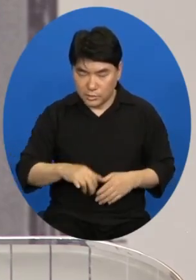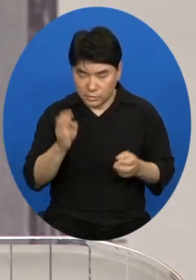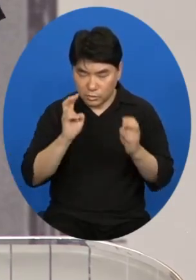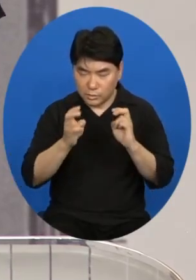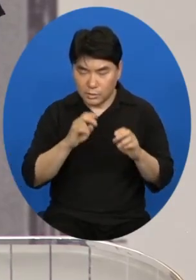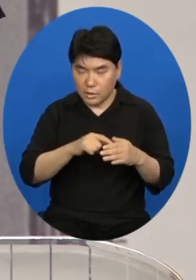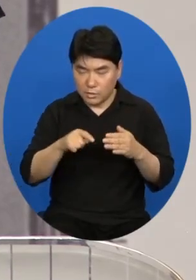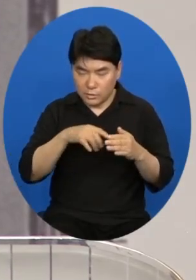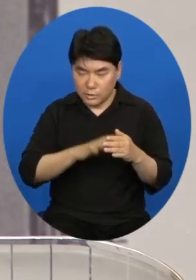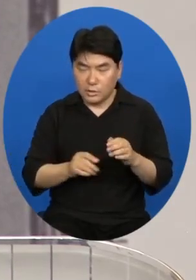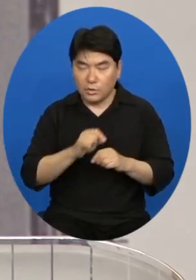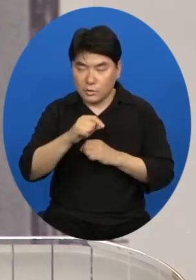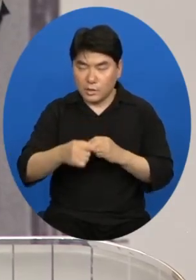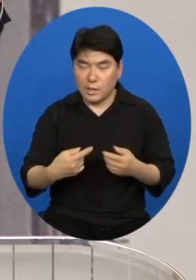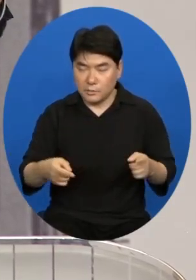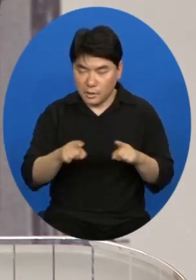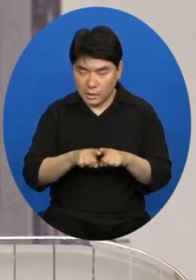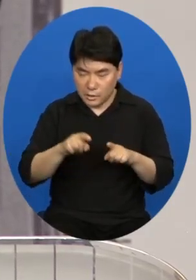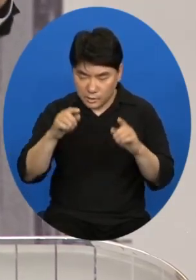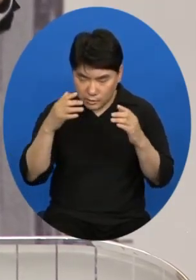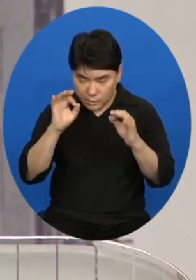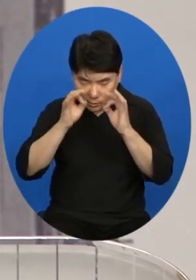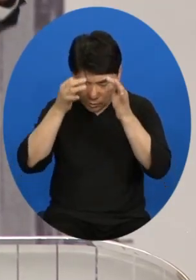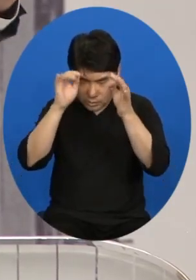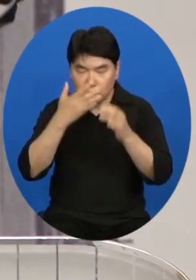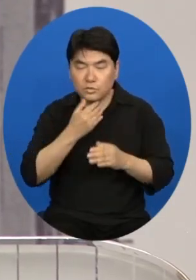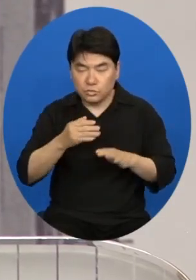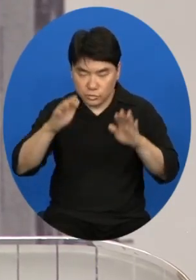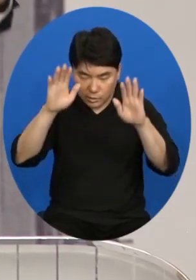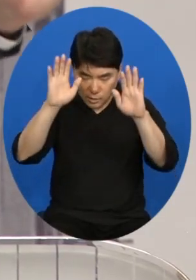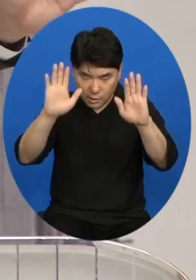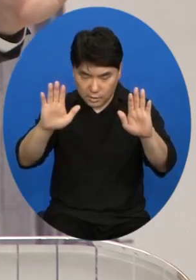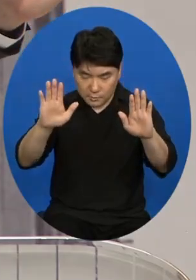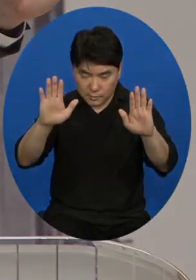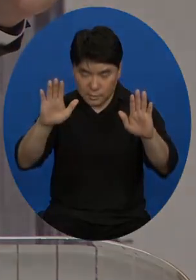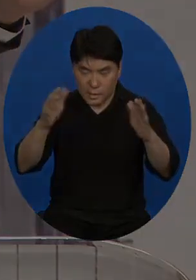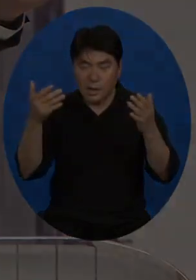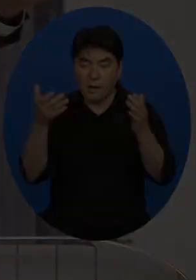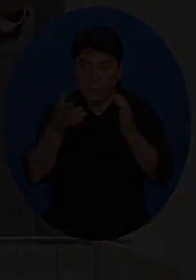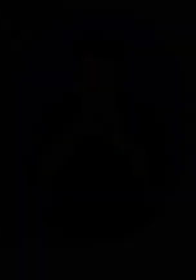가운데 영원히 함께 하시기를 간절히 축원하옵나이다. 아멘.